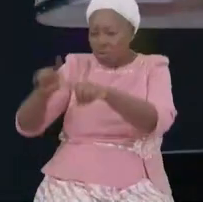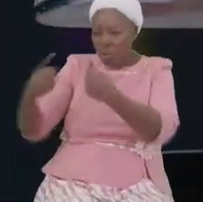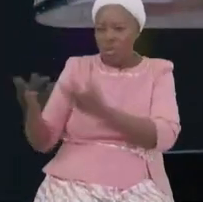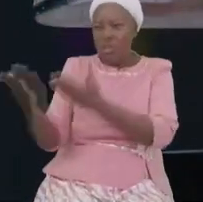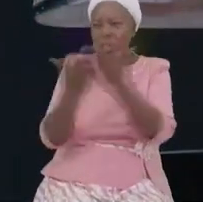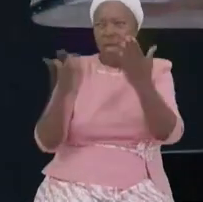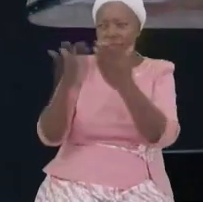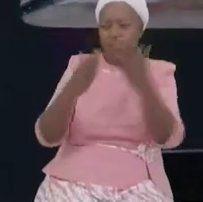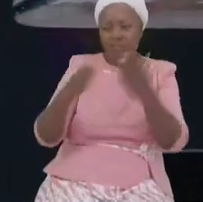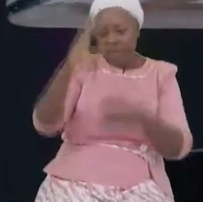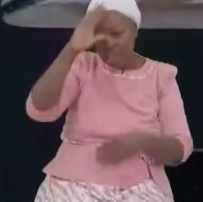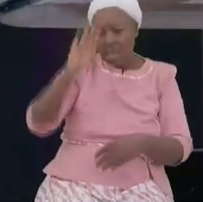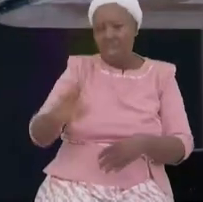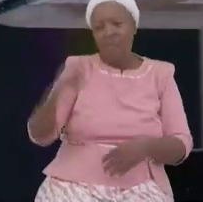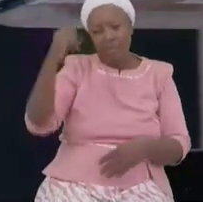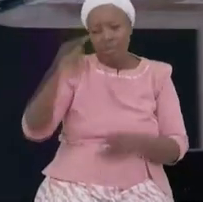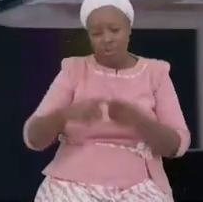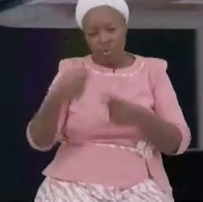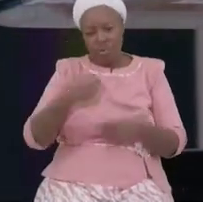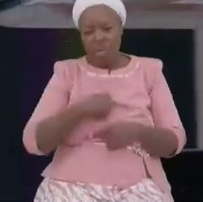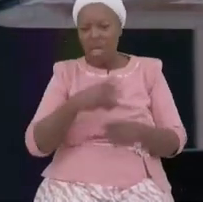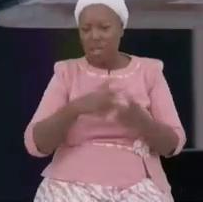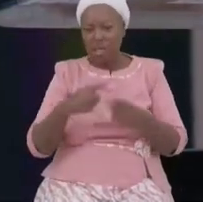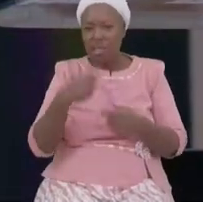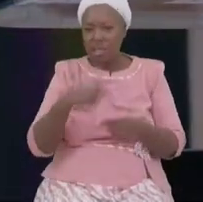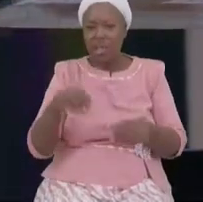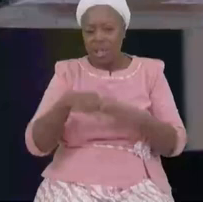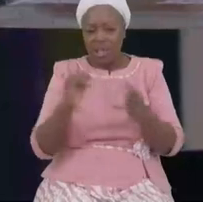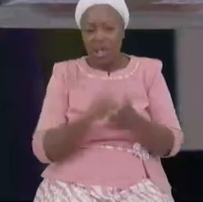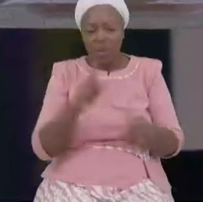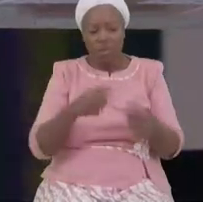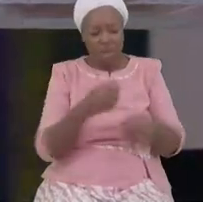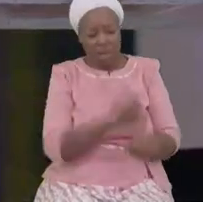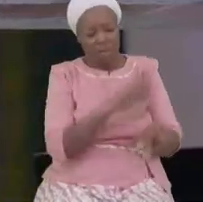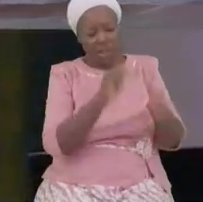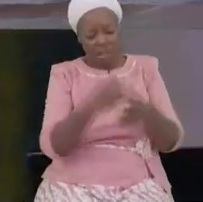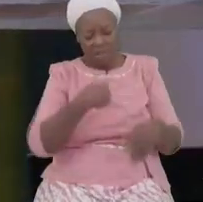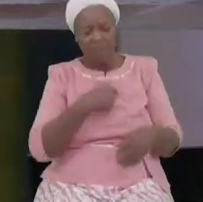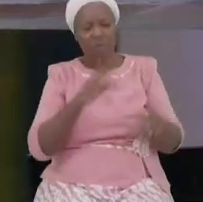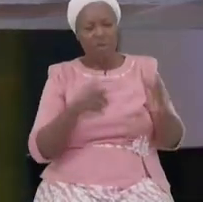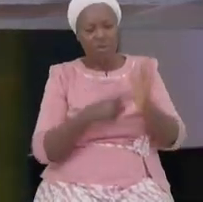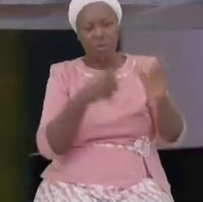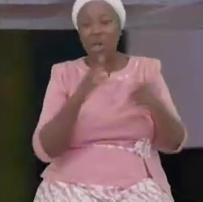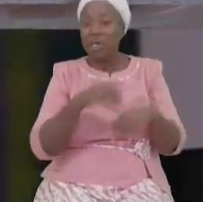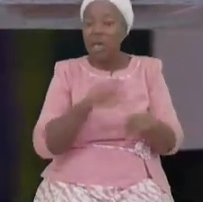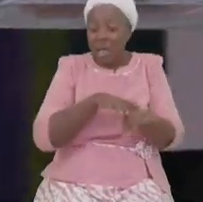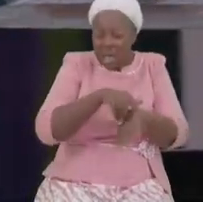Va le sacrifier sur la montagne que je te montrerai. Et très tôt le matin,